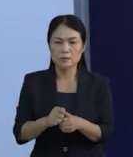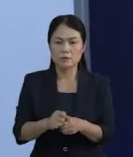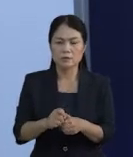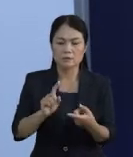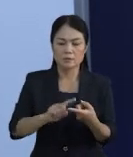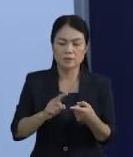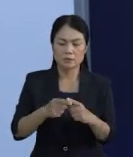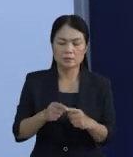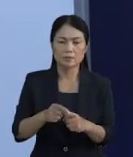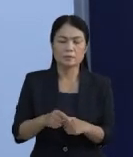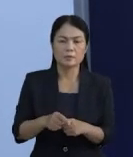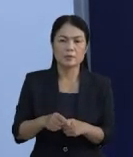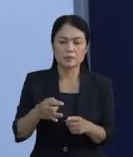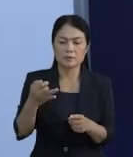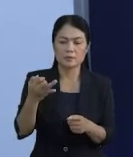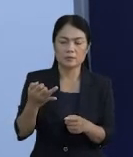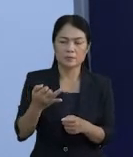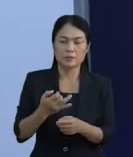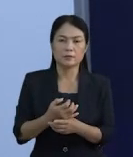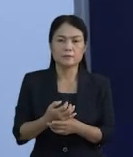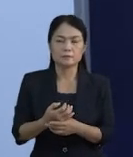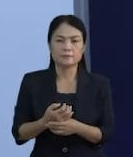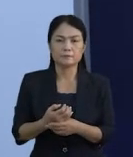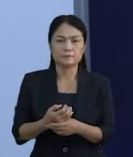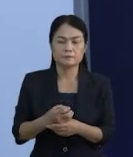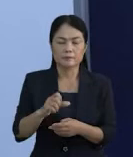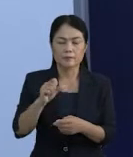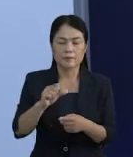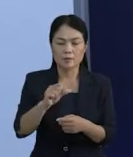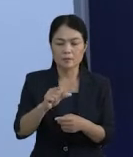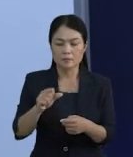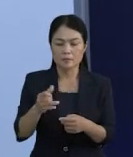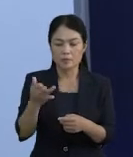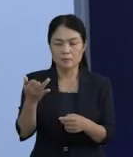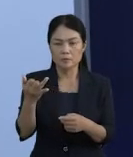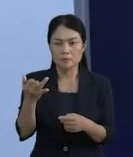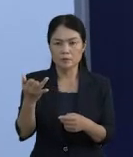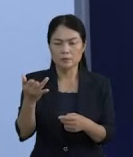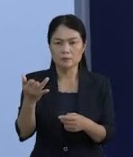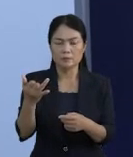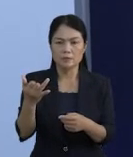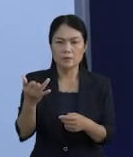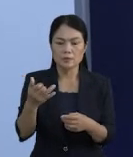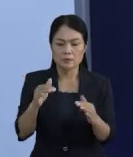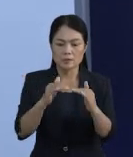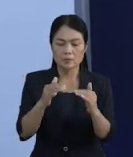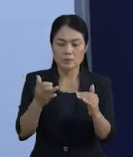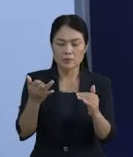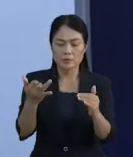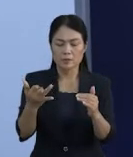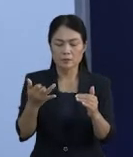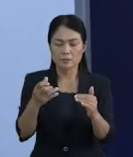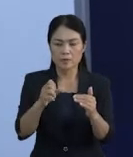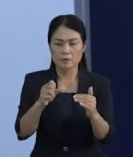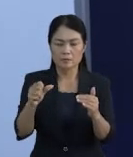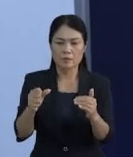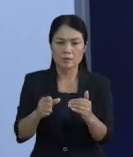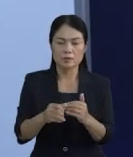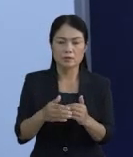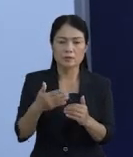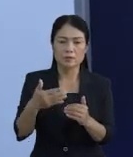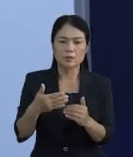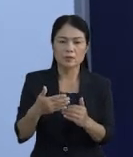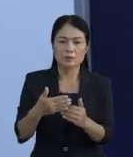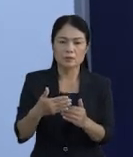lấy pram pram pi và lấy tung mớn lấy phạm pi và mở phạm pi mớn ai phạm buồn